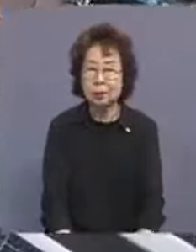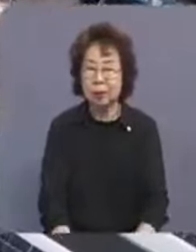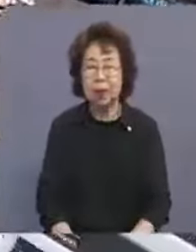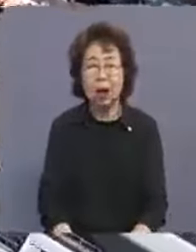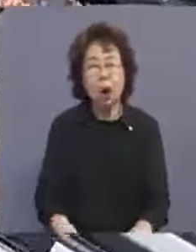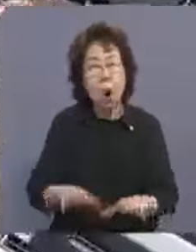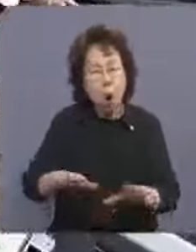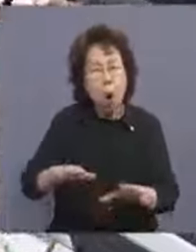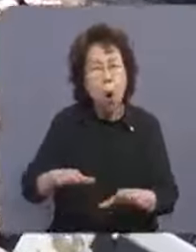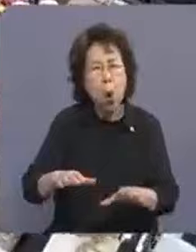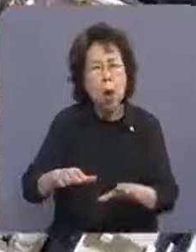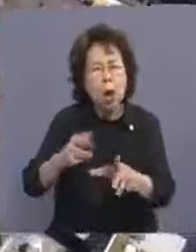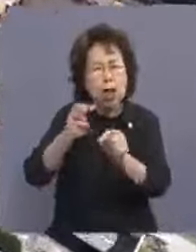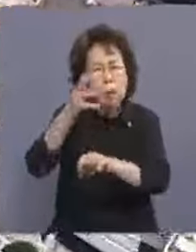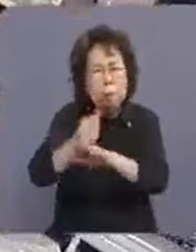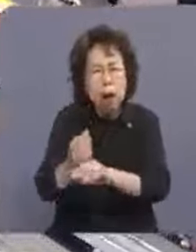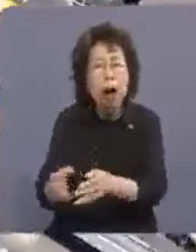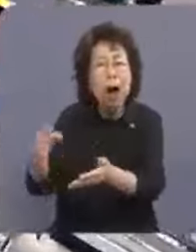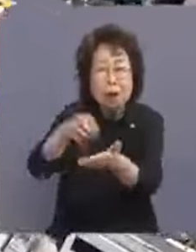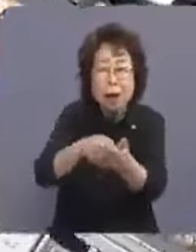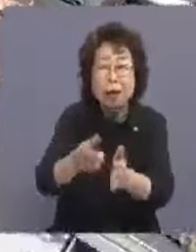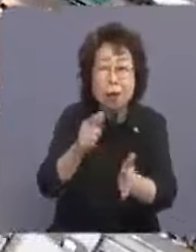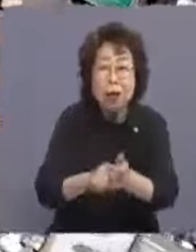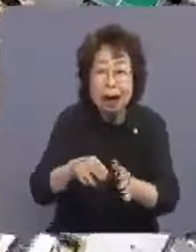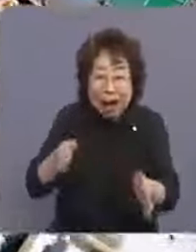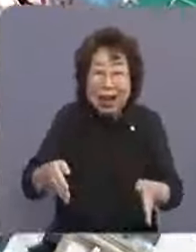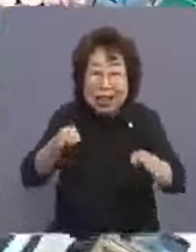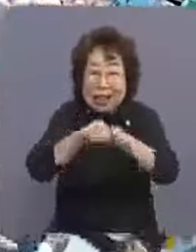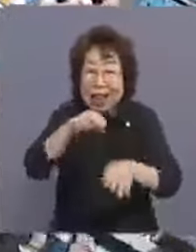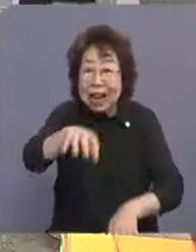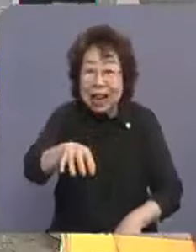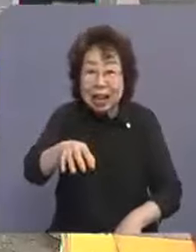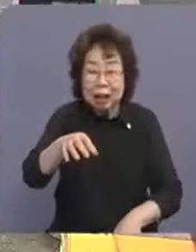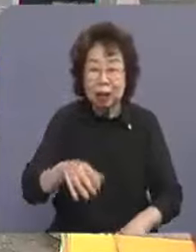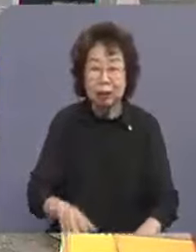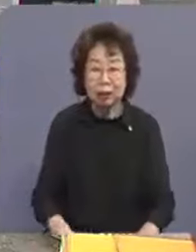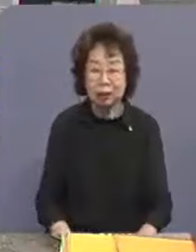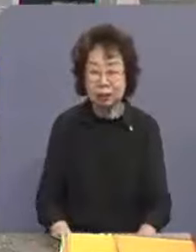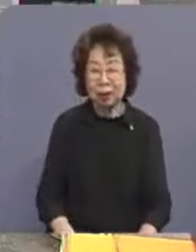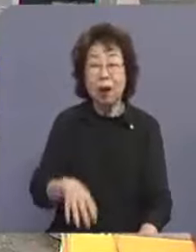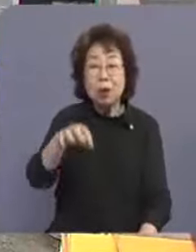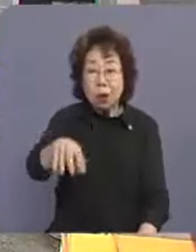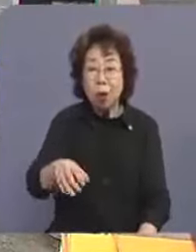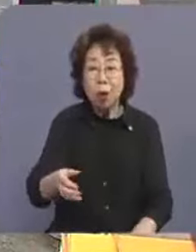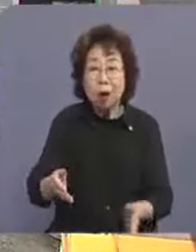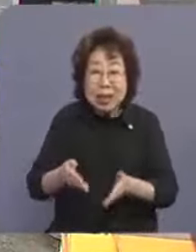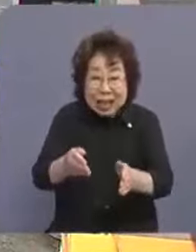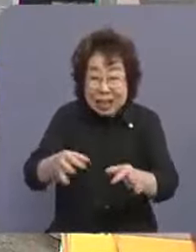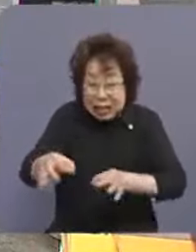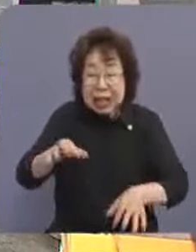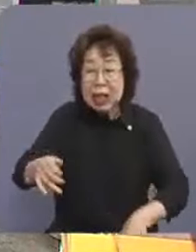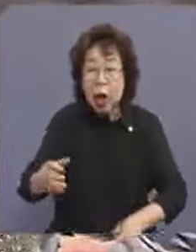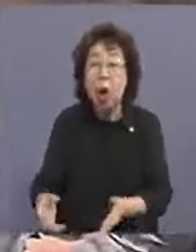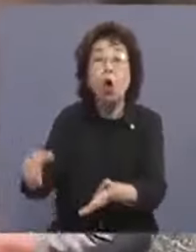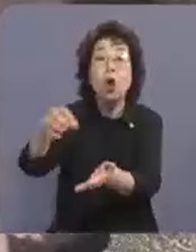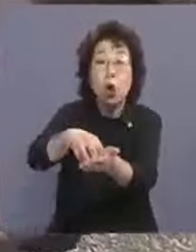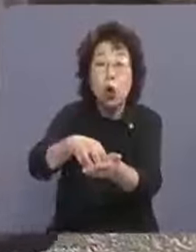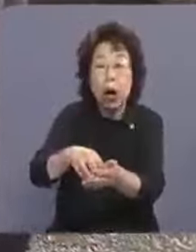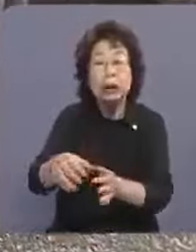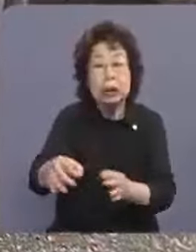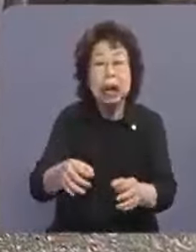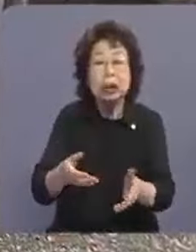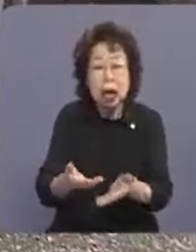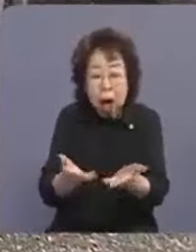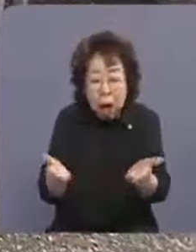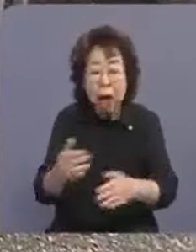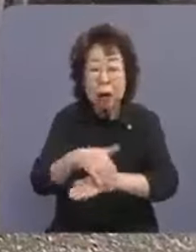이르면 올 연말 입주하는 부산 자갈치 시장 현대화 사업 건물입니다. 자갈치 시장 노점 상인들이 이곳에 들어와 장사를 하게